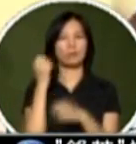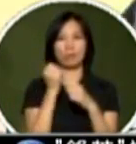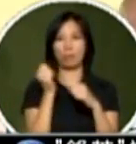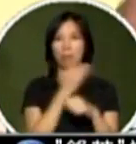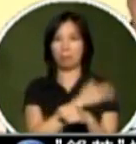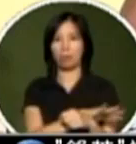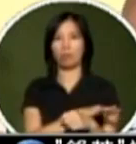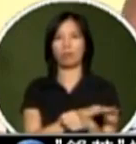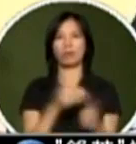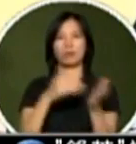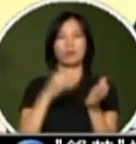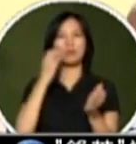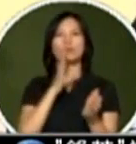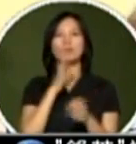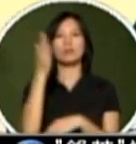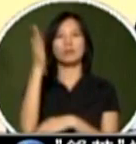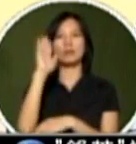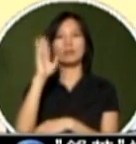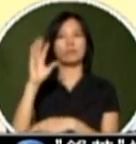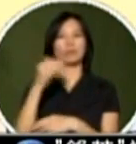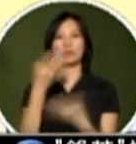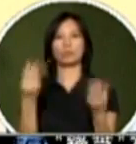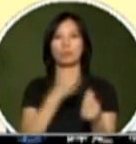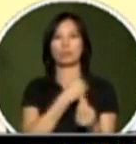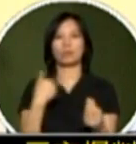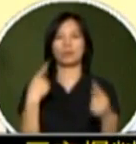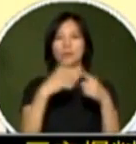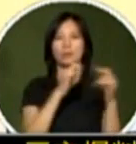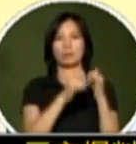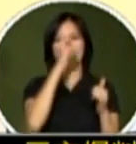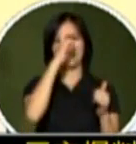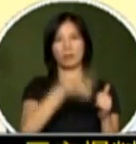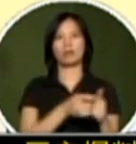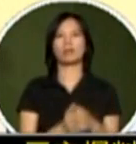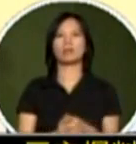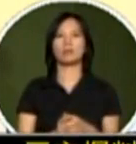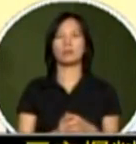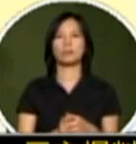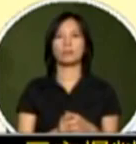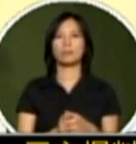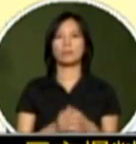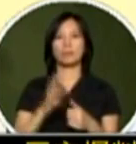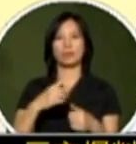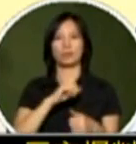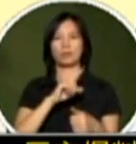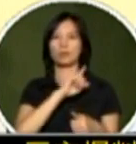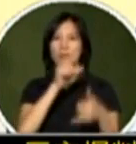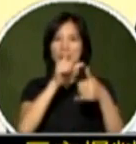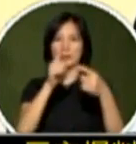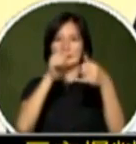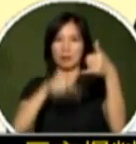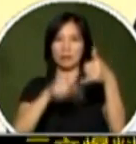是政府更无能，人民更失望。但是个人是渺小